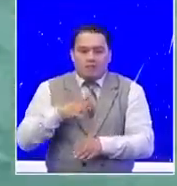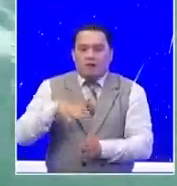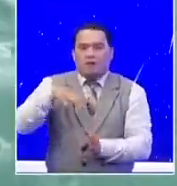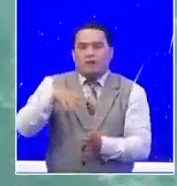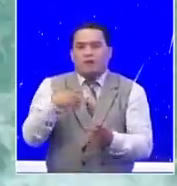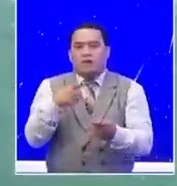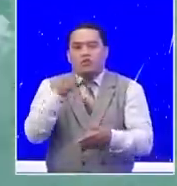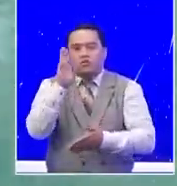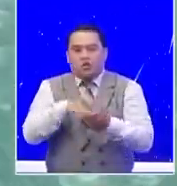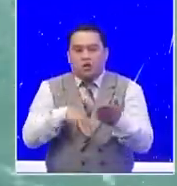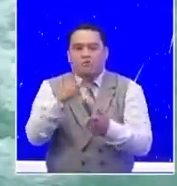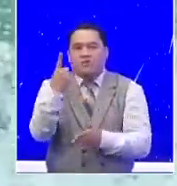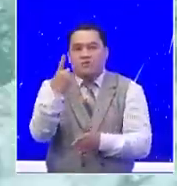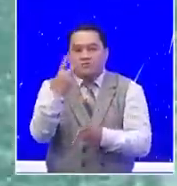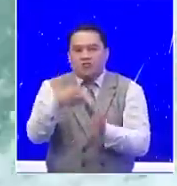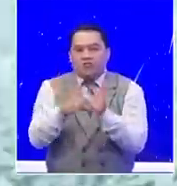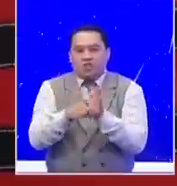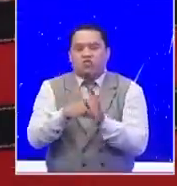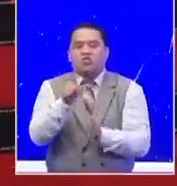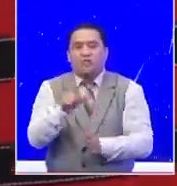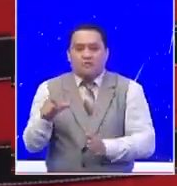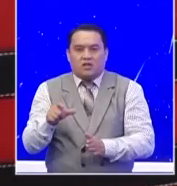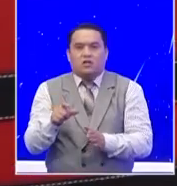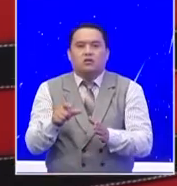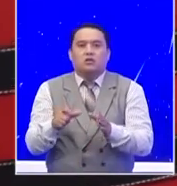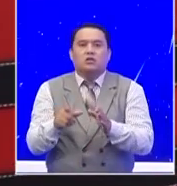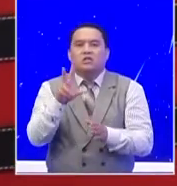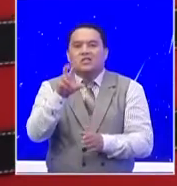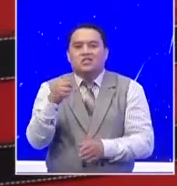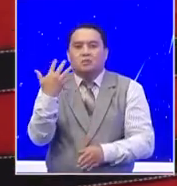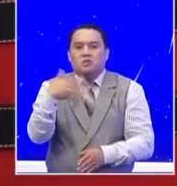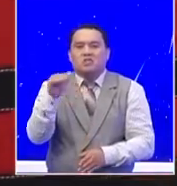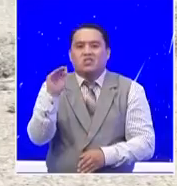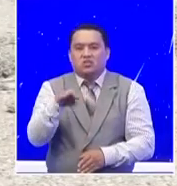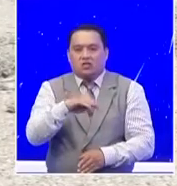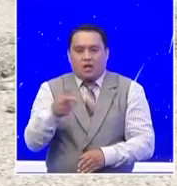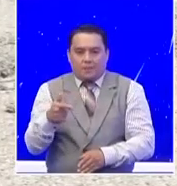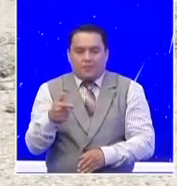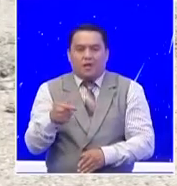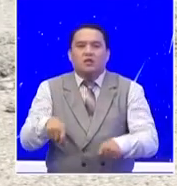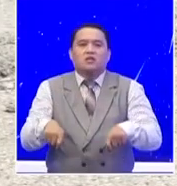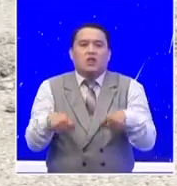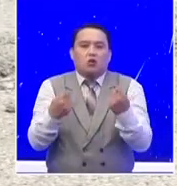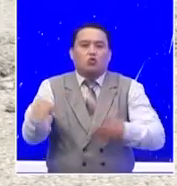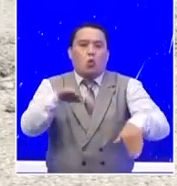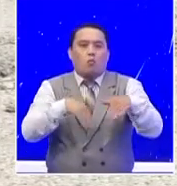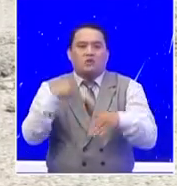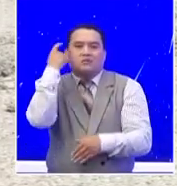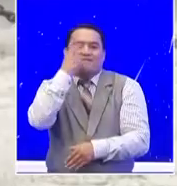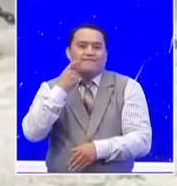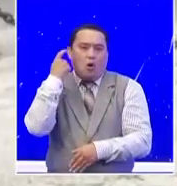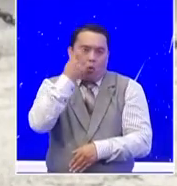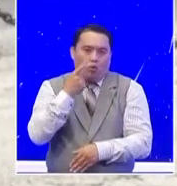ответственности привлечено 26 человек. Наложено штрафов на сумму почти 350 тысяч тенге. В числе нарушений купание в нетрезвом